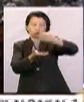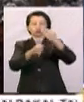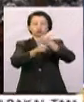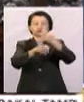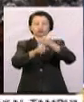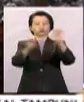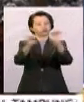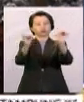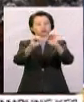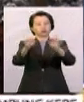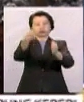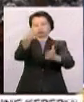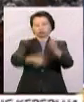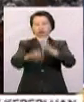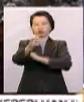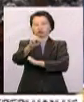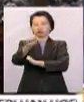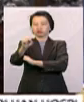tidak dikenakan cukai ini.